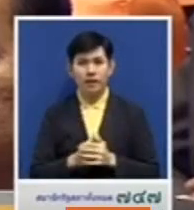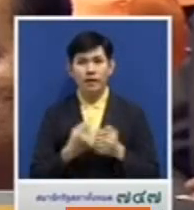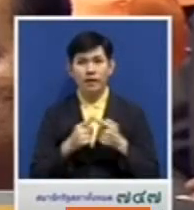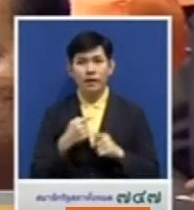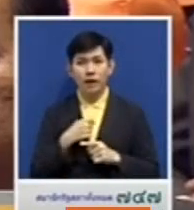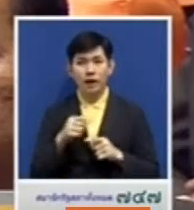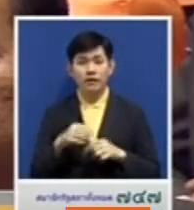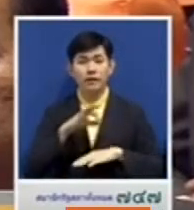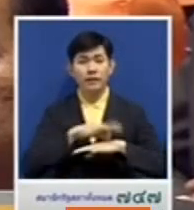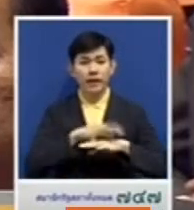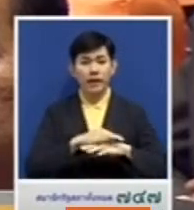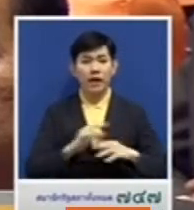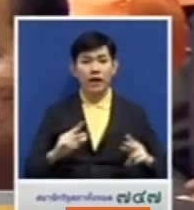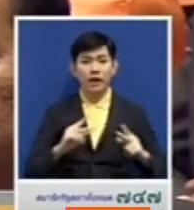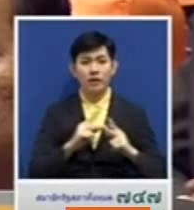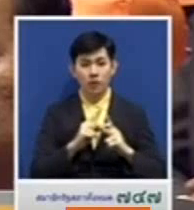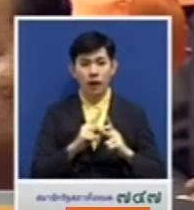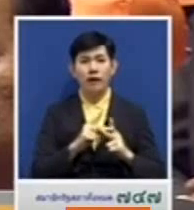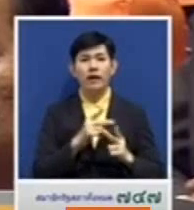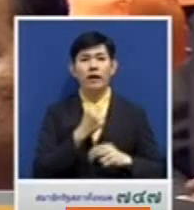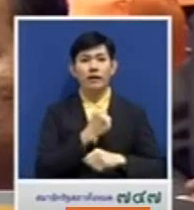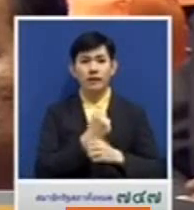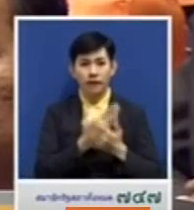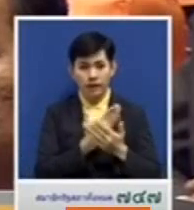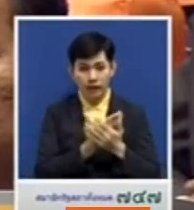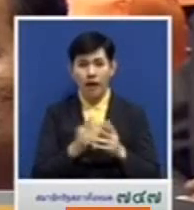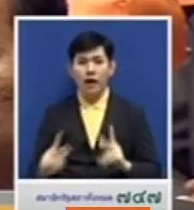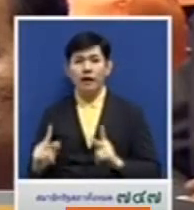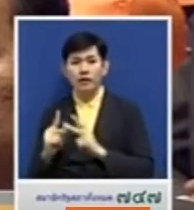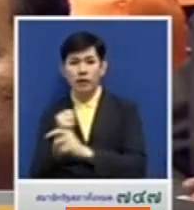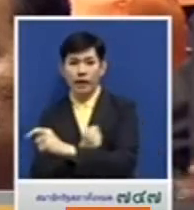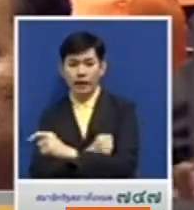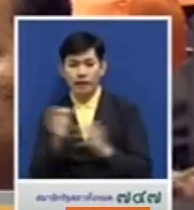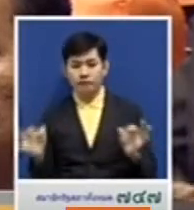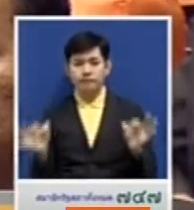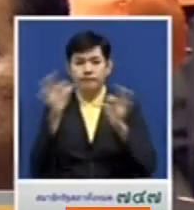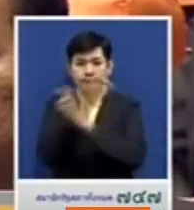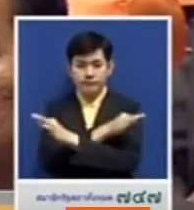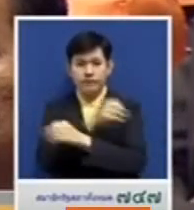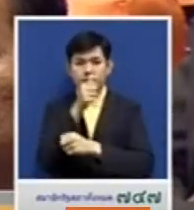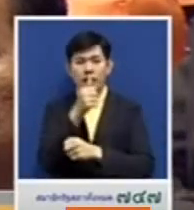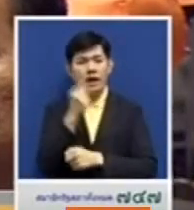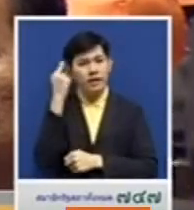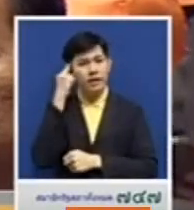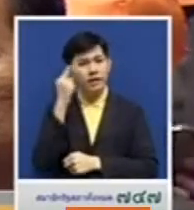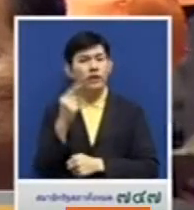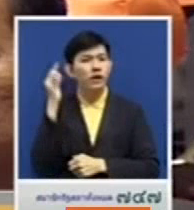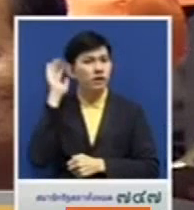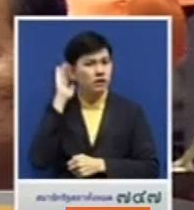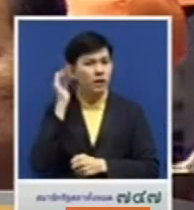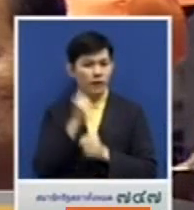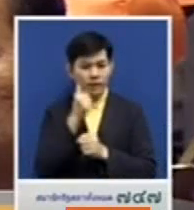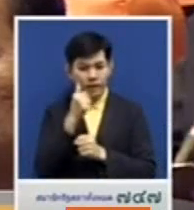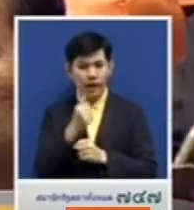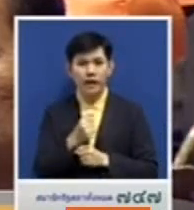มงคลมาเป็นรัฐมนตรีคลังเซ็นในธนบัตรได้ครับแล้วก็ท่านกำกับผมก็เชื่อว่าท่านจะรักษาวินัย